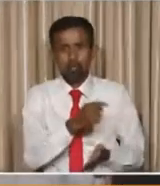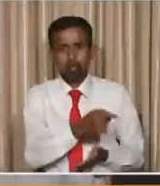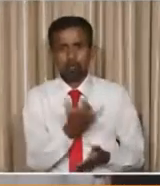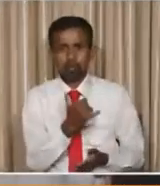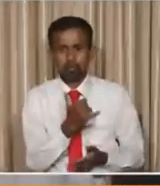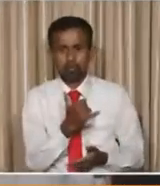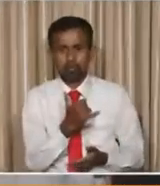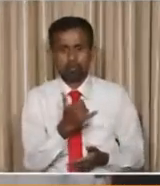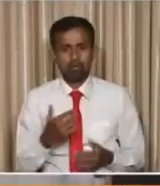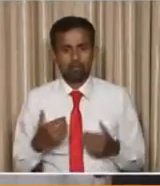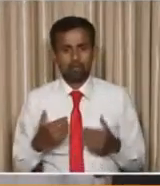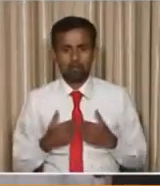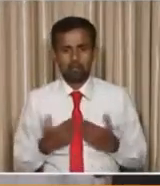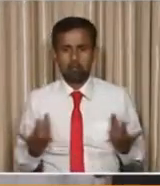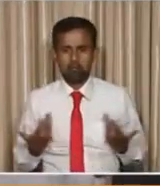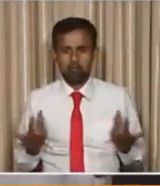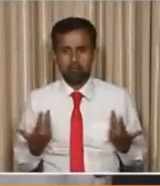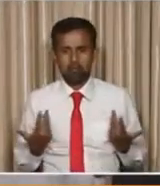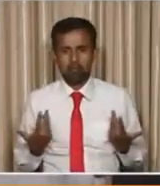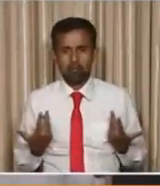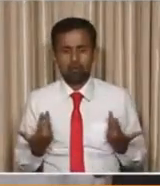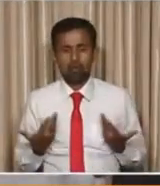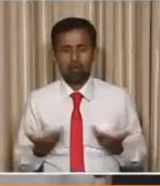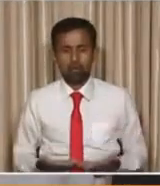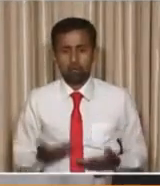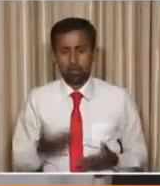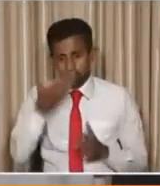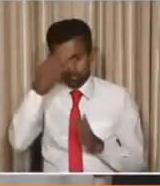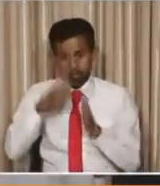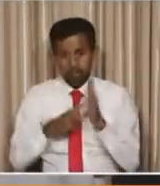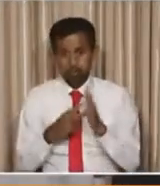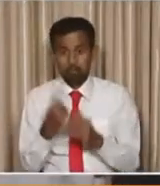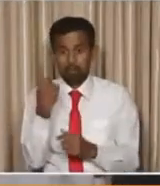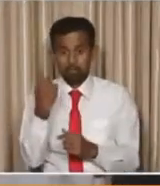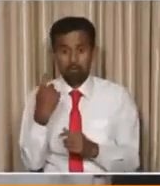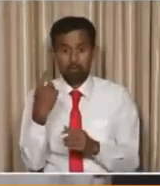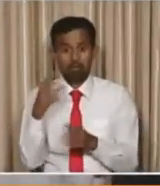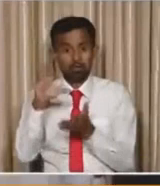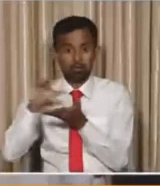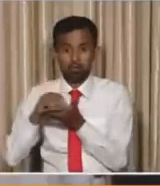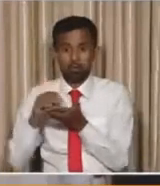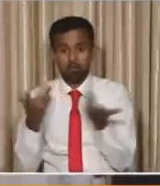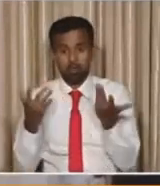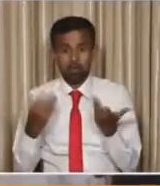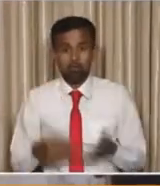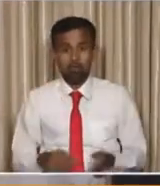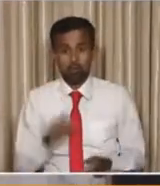අපි දෙවියන්ට අපිට කරන්න බෑ කෙනෙක්ම අපිට මේ යාපනය 1000ක් එකතු කරන්න බෑ නේද. අපිට පුළුවන් නම් කොළඹ